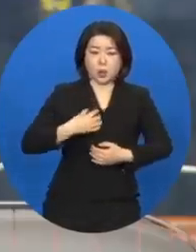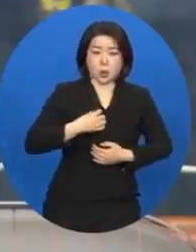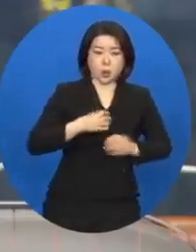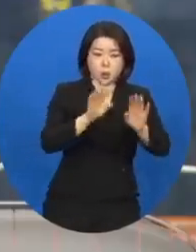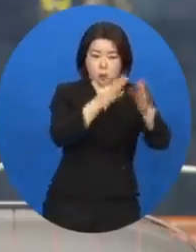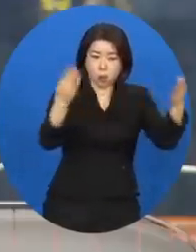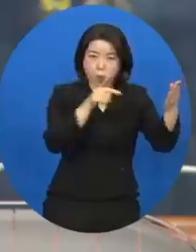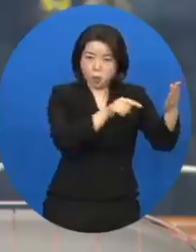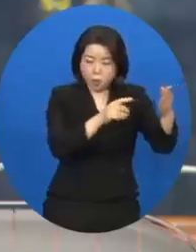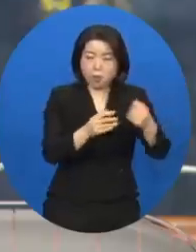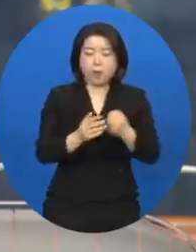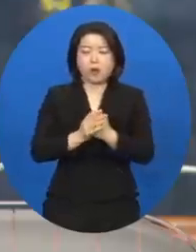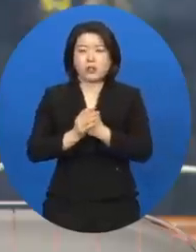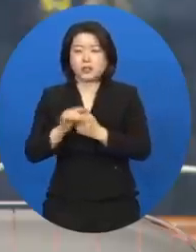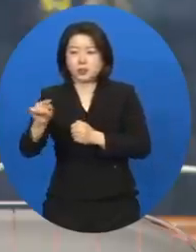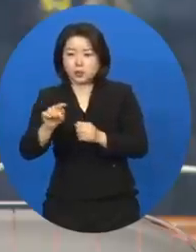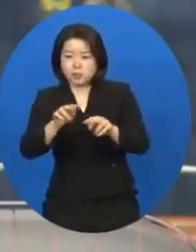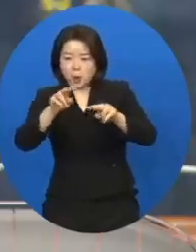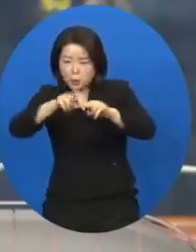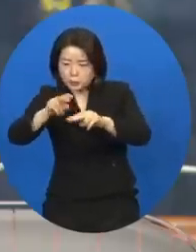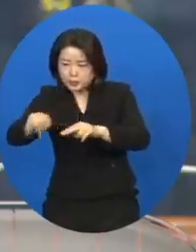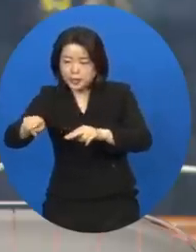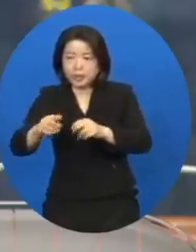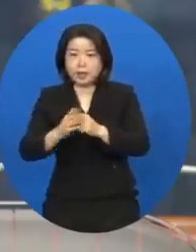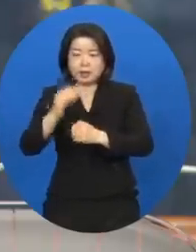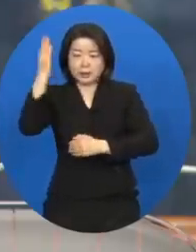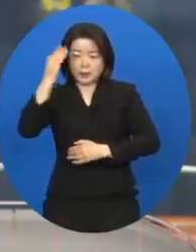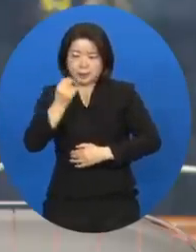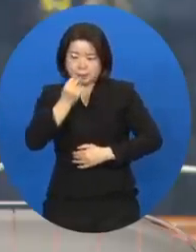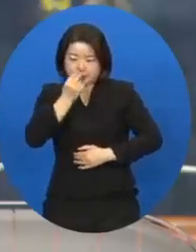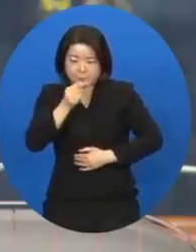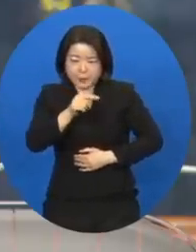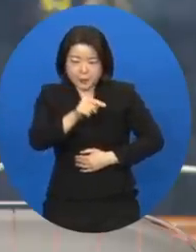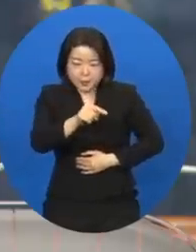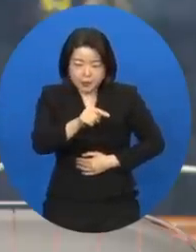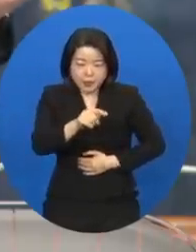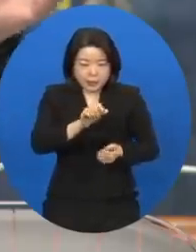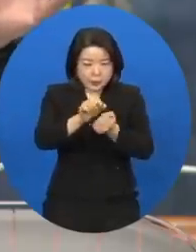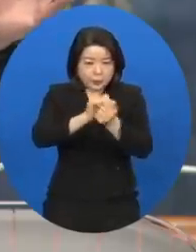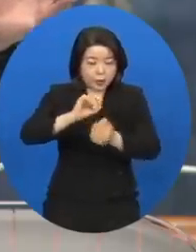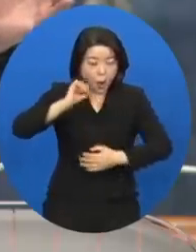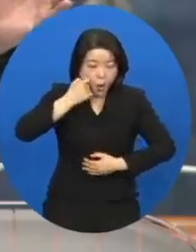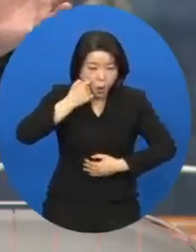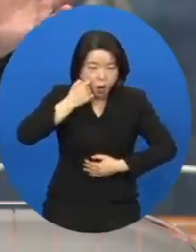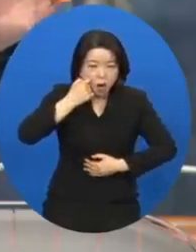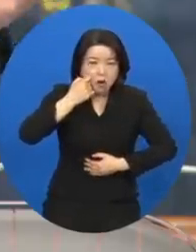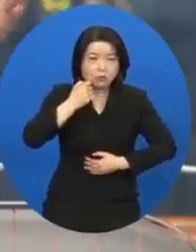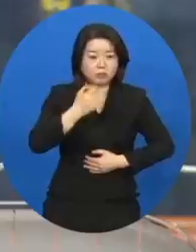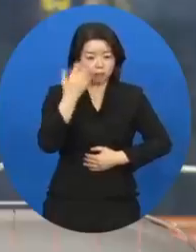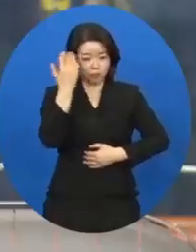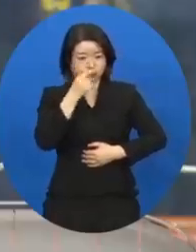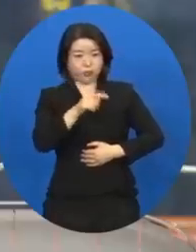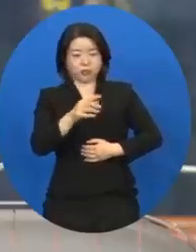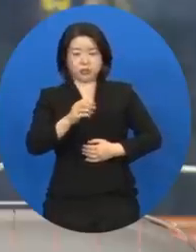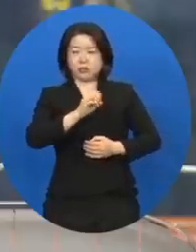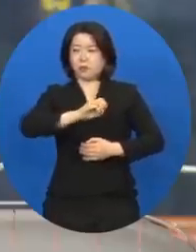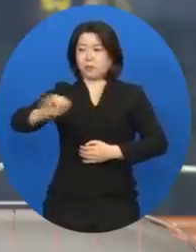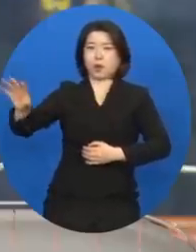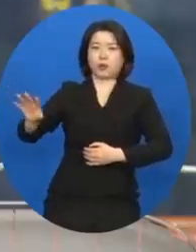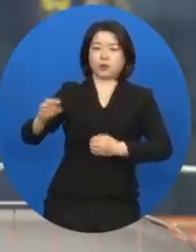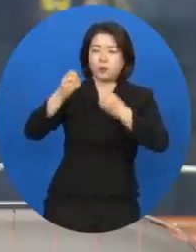곰팡이가 완벽하게 제거되기 힘들다 그러면 멀쩡한 가구 다 버립니다. 그리고 새 가구